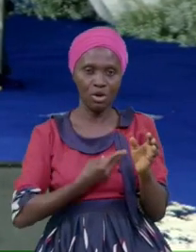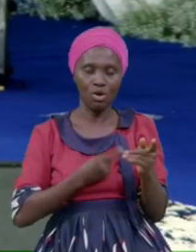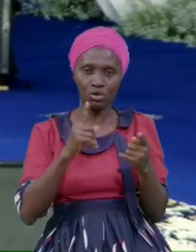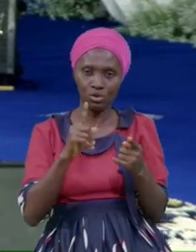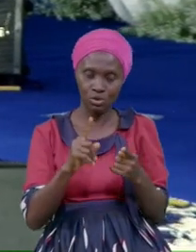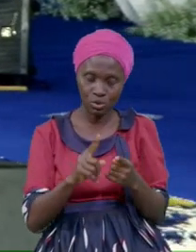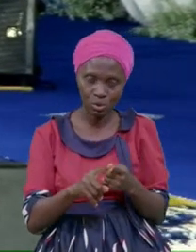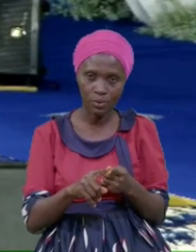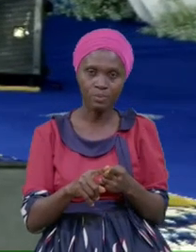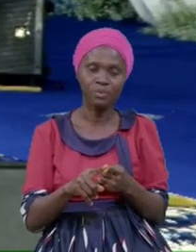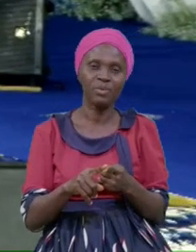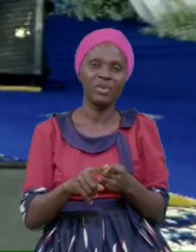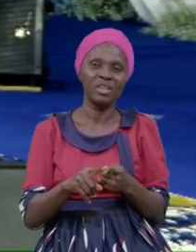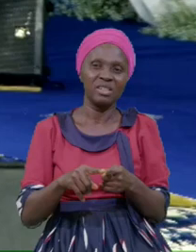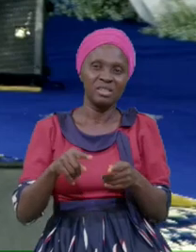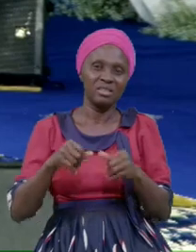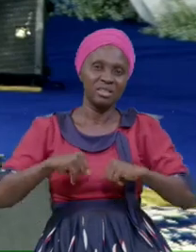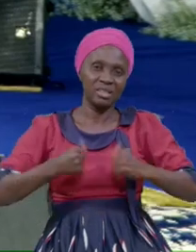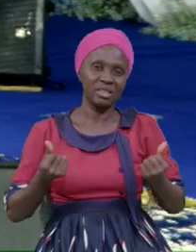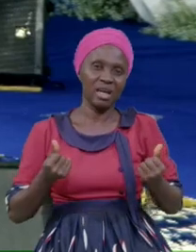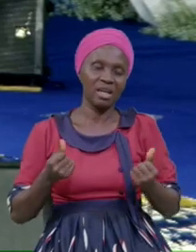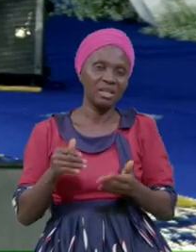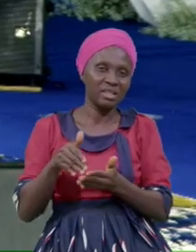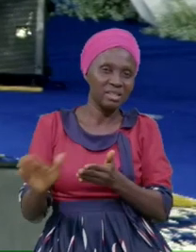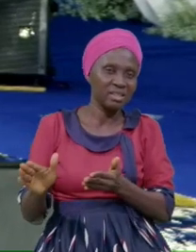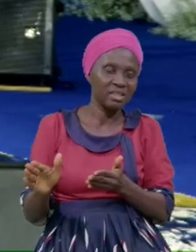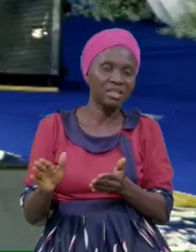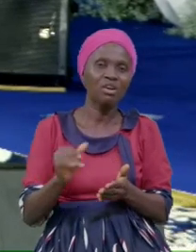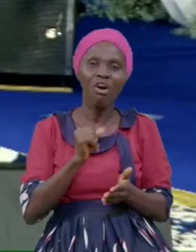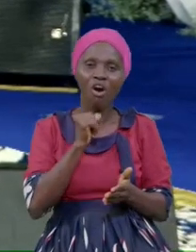à l'impiété et aux convoitises mondaines,